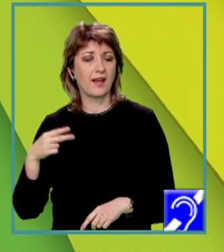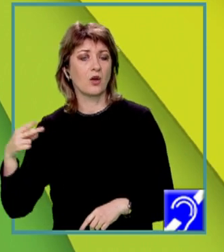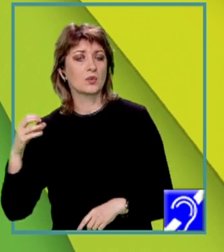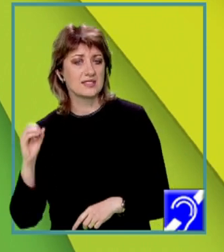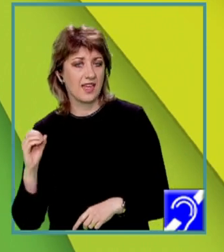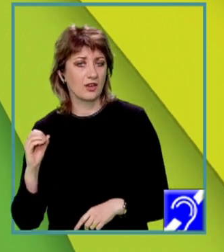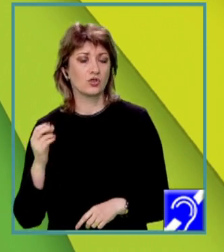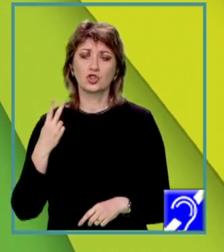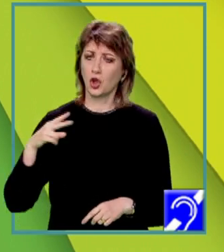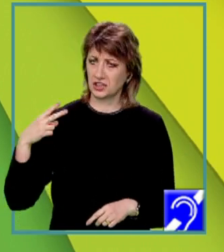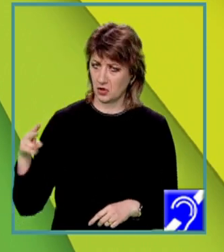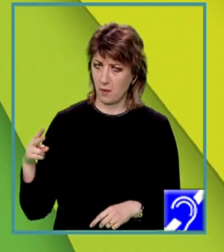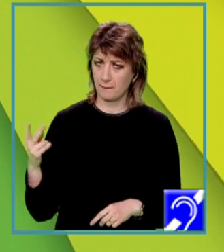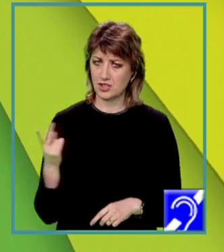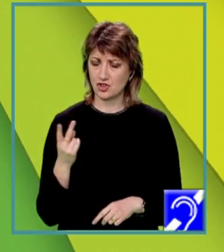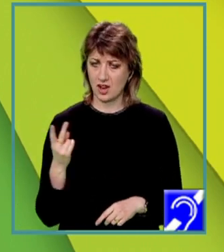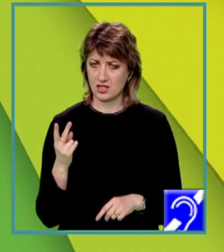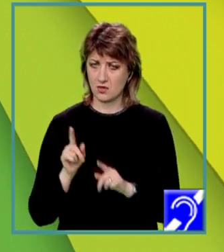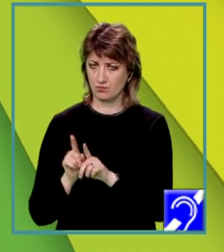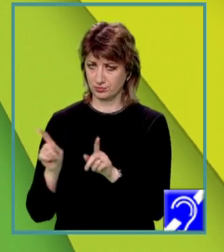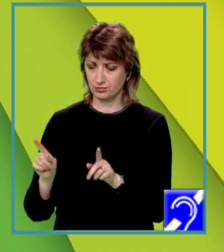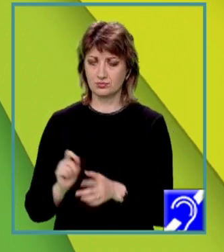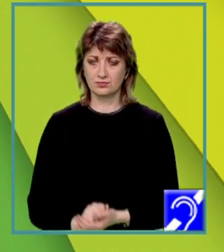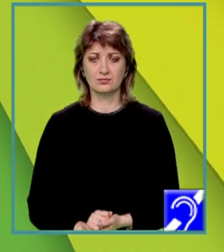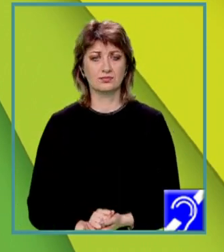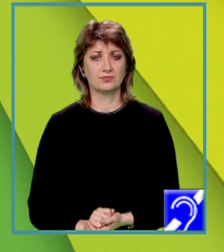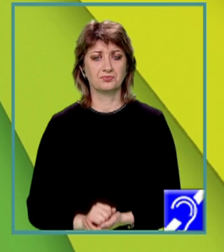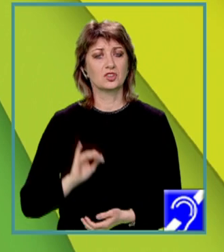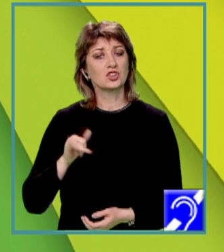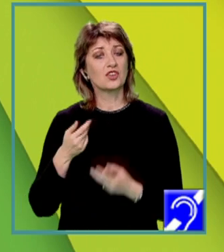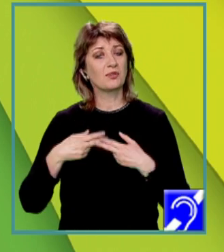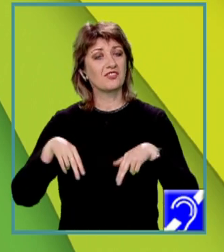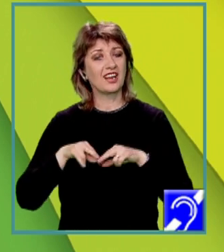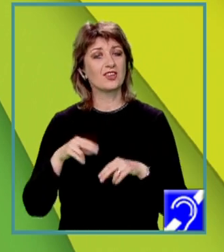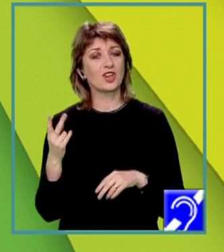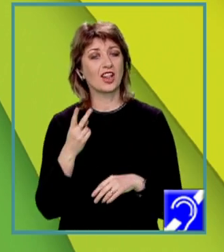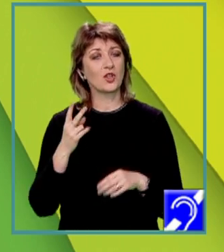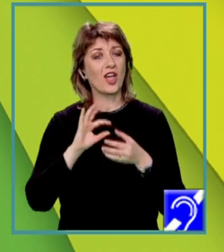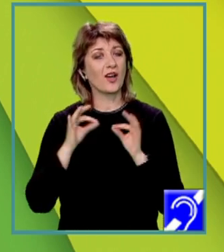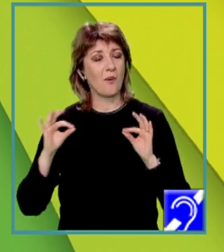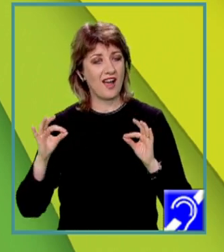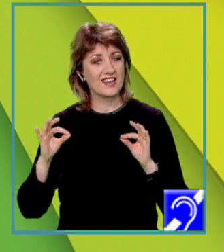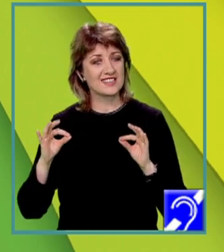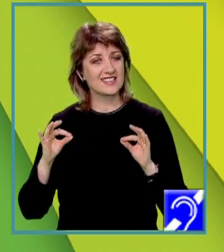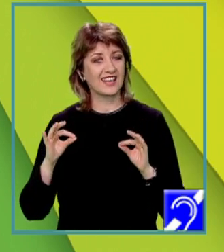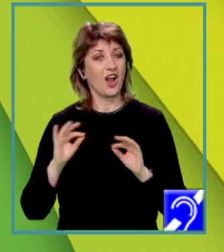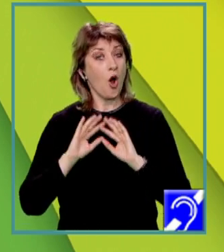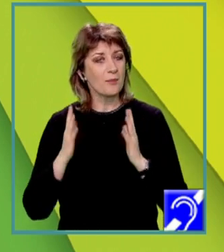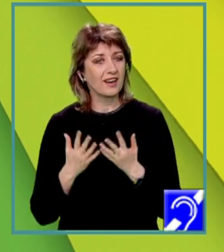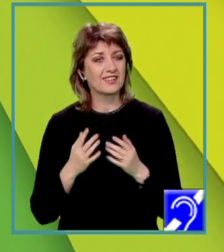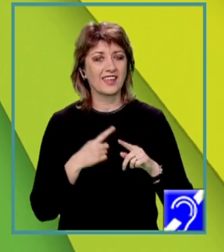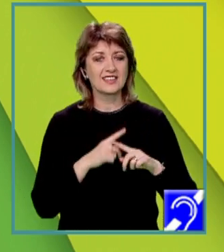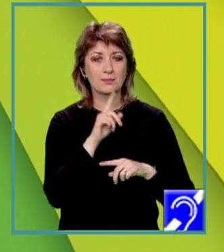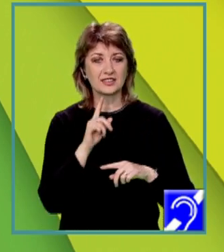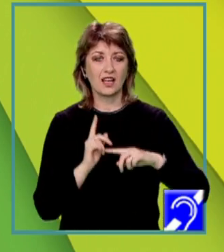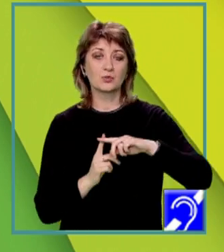cu 0 și continuați pe cele două filiere Și pe final Cele Două ecuații complete x pătrat